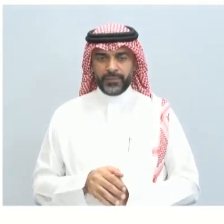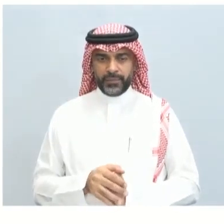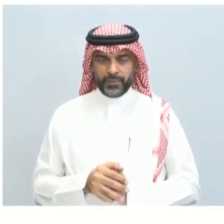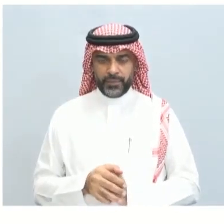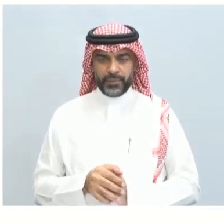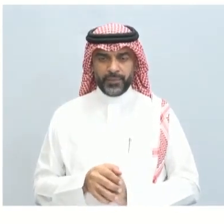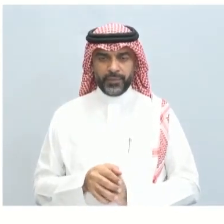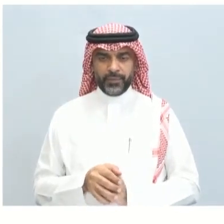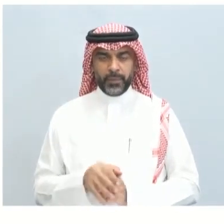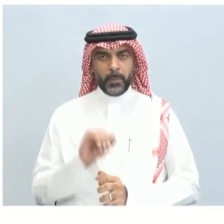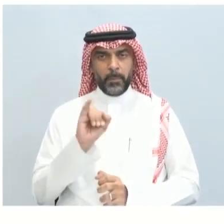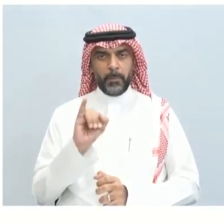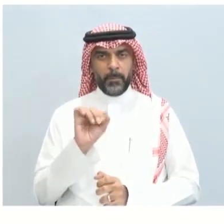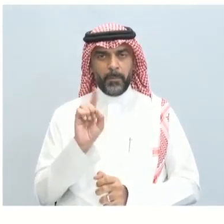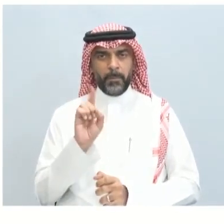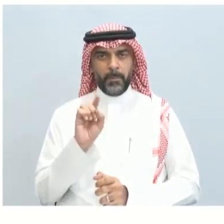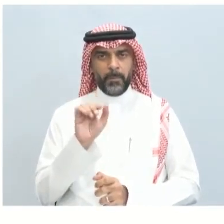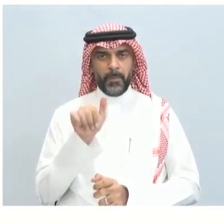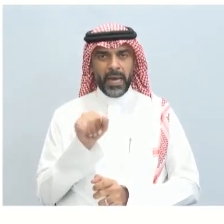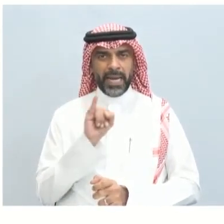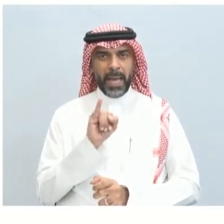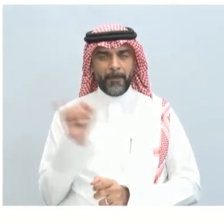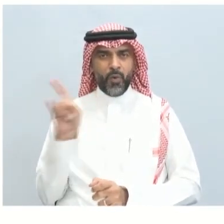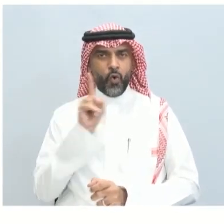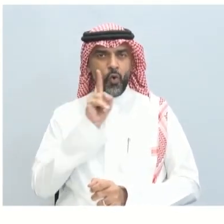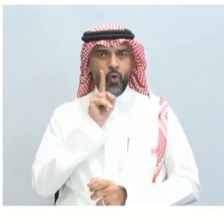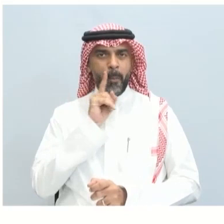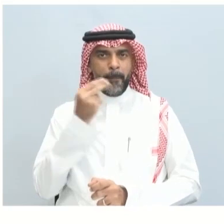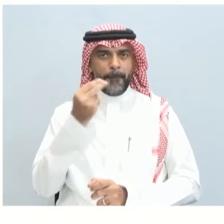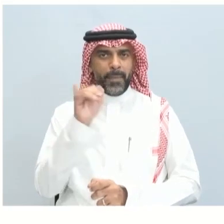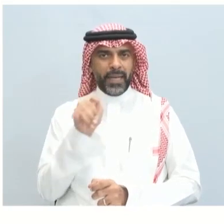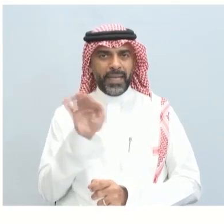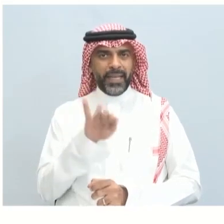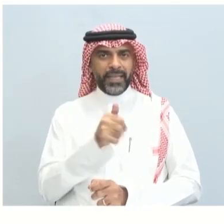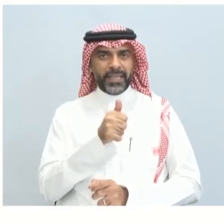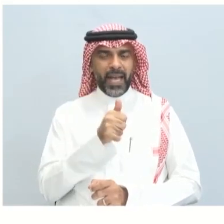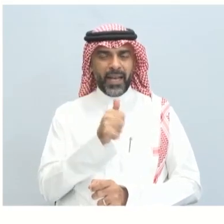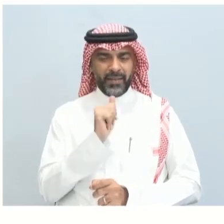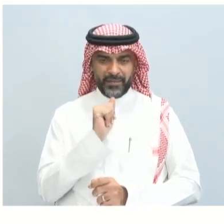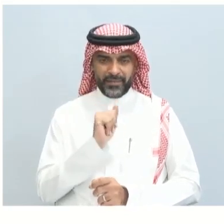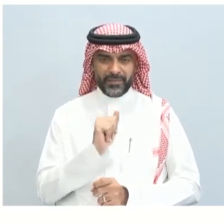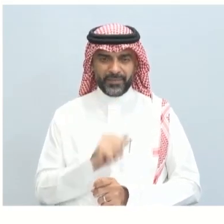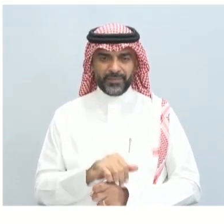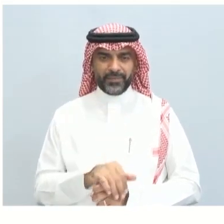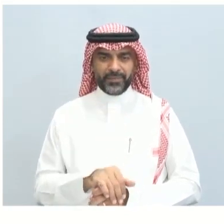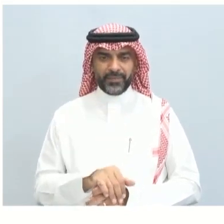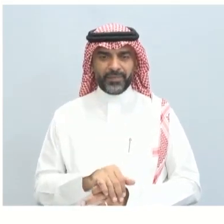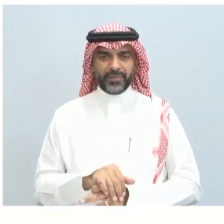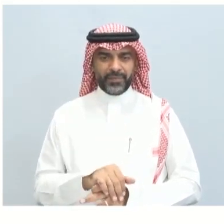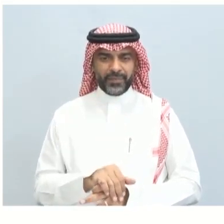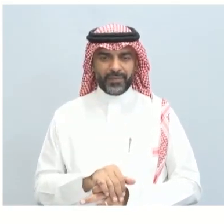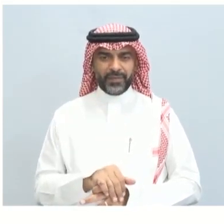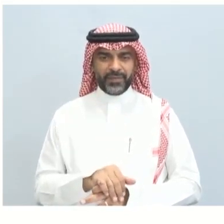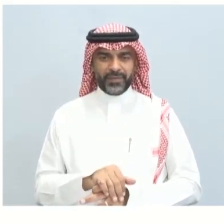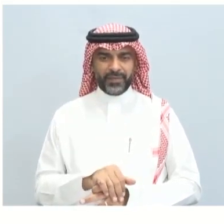ومريم ابنه عمران التي احصنت فرجها فنفخنا فيه من روحها من روحنا